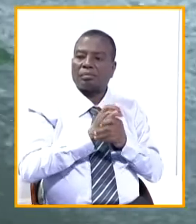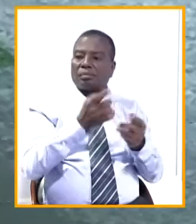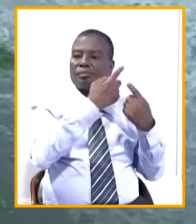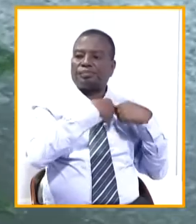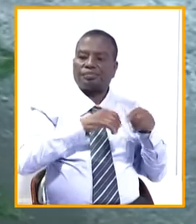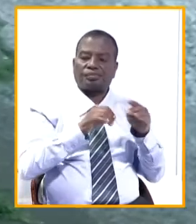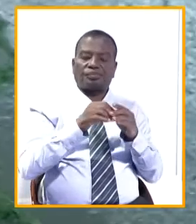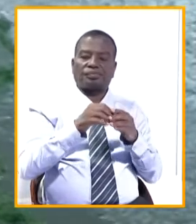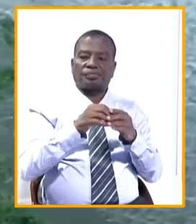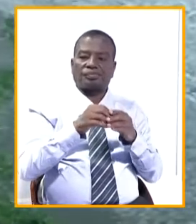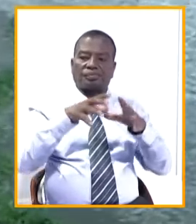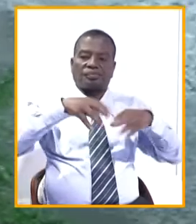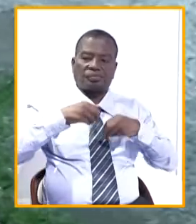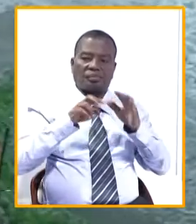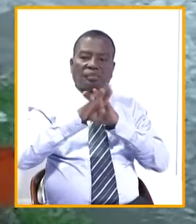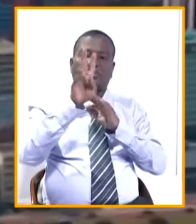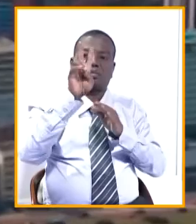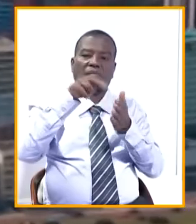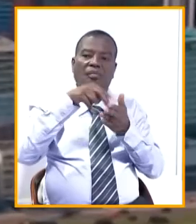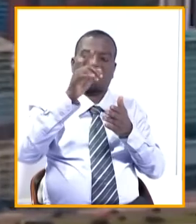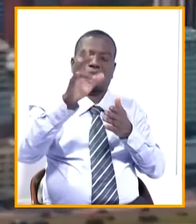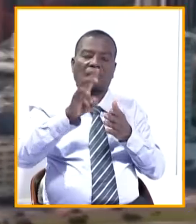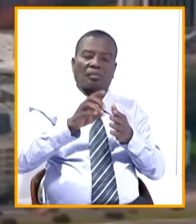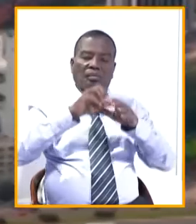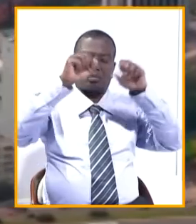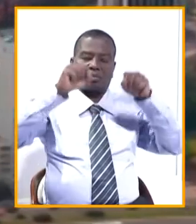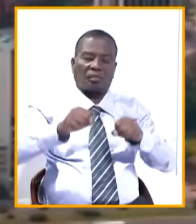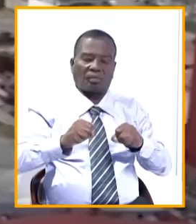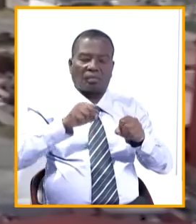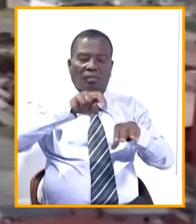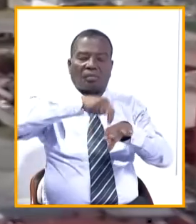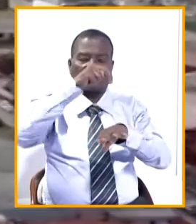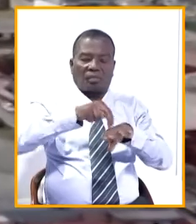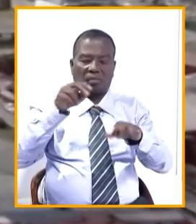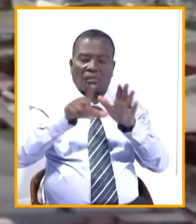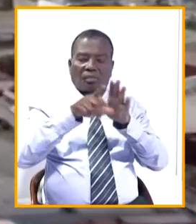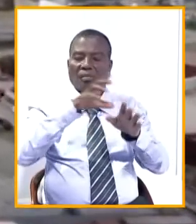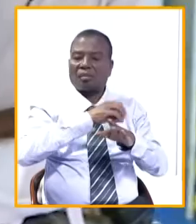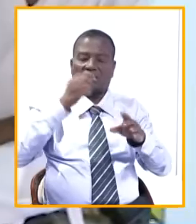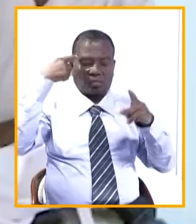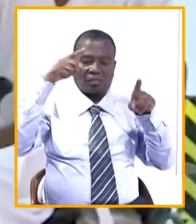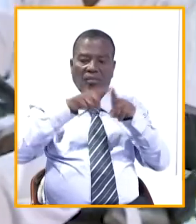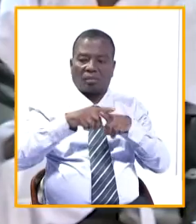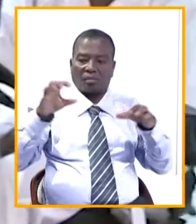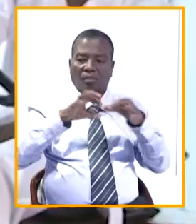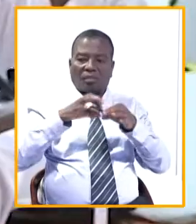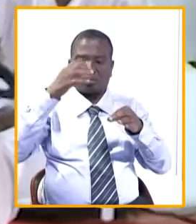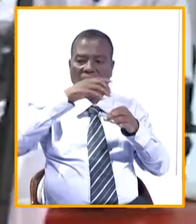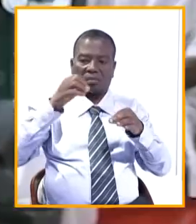Depuis son adoption en 2017, la stratégie nationale de mise en œuvre de l'accord de partenariat économique